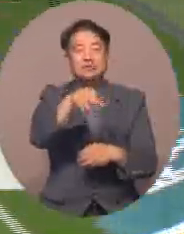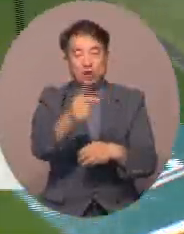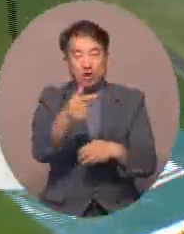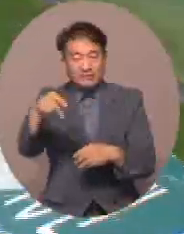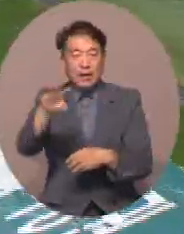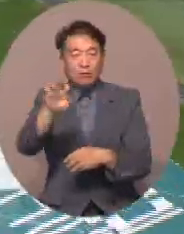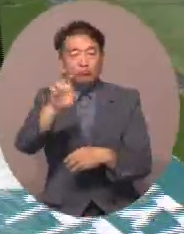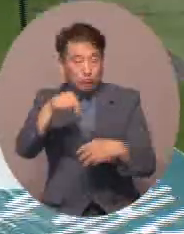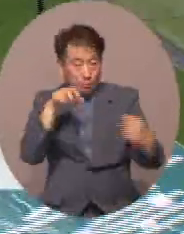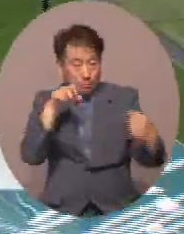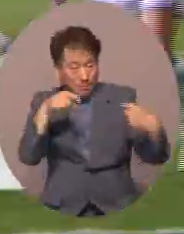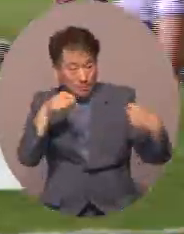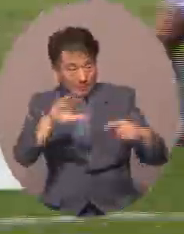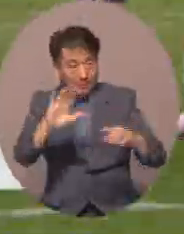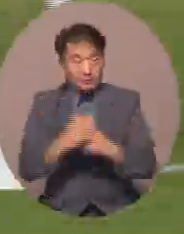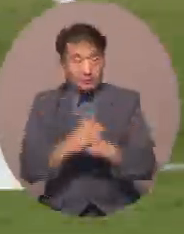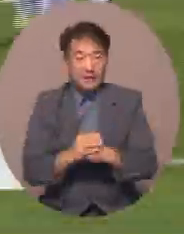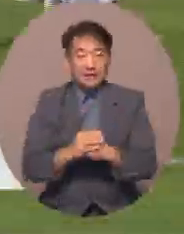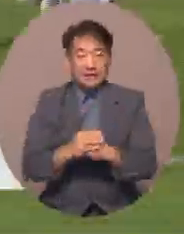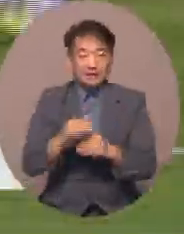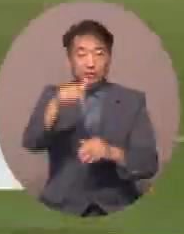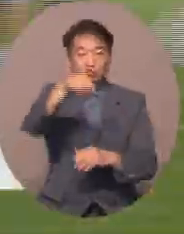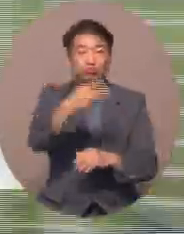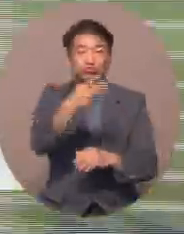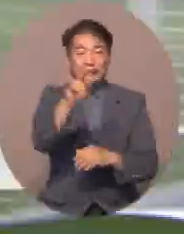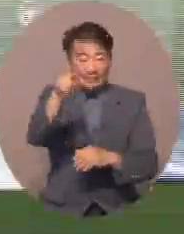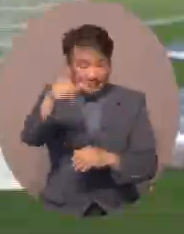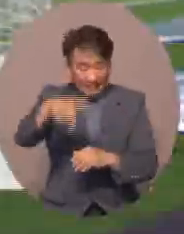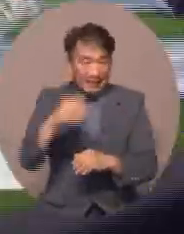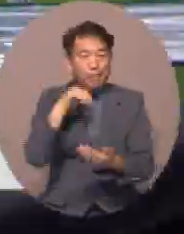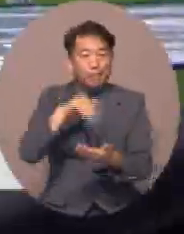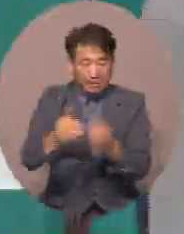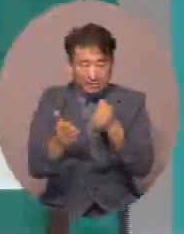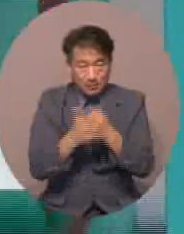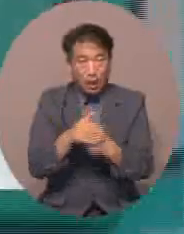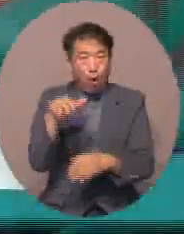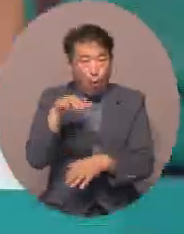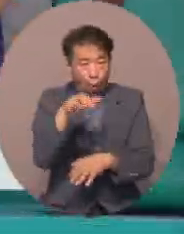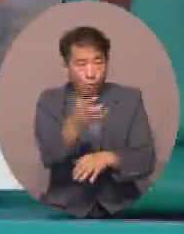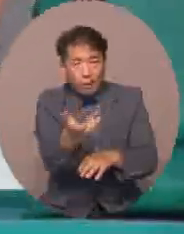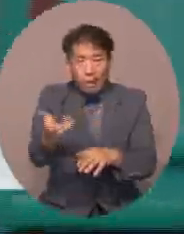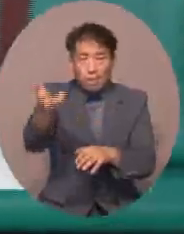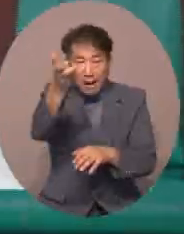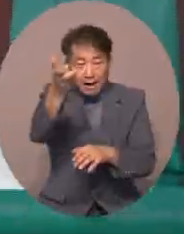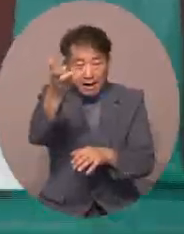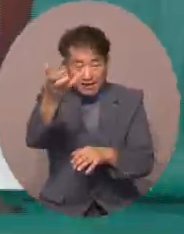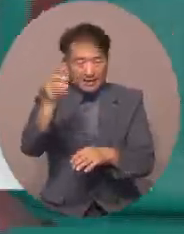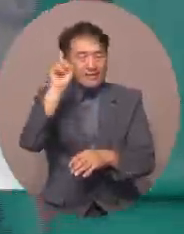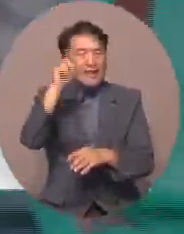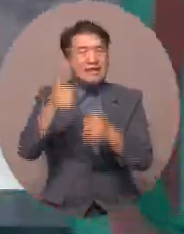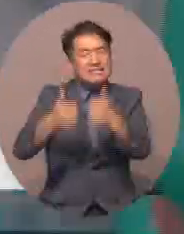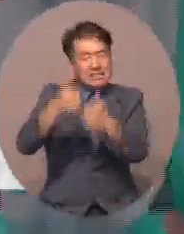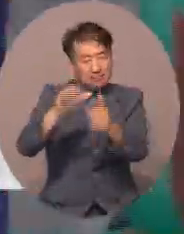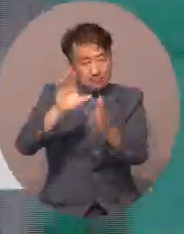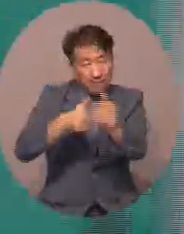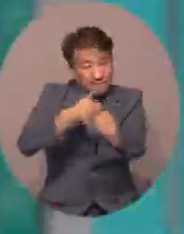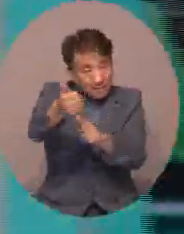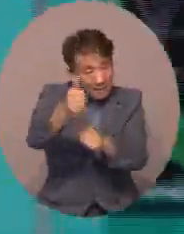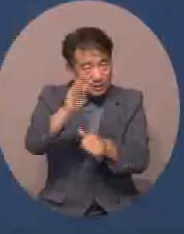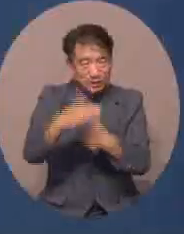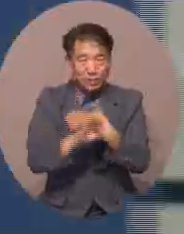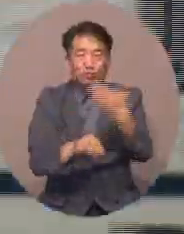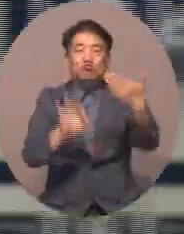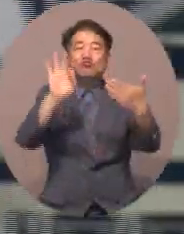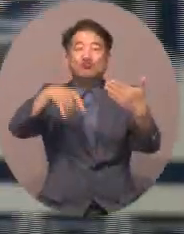상무와 대결합니다 구태의 복귀로 공격력이 한층 강화된 대전 하나 시티즌이 내일 경기에서 승리할 경우